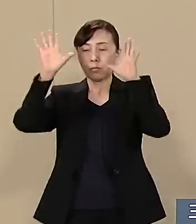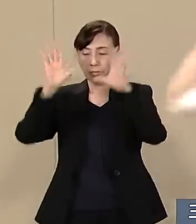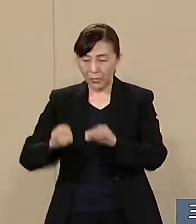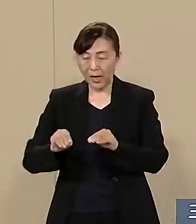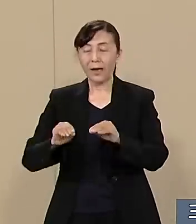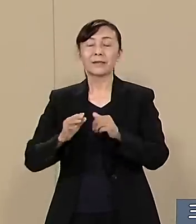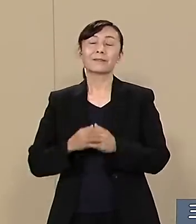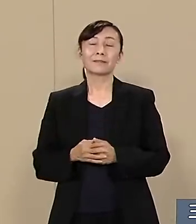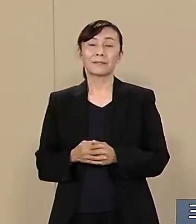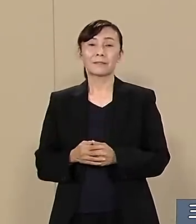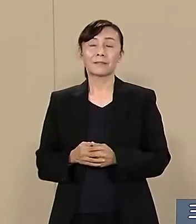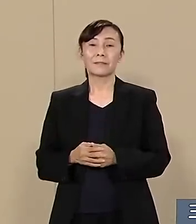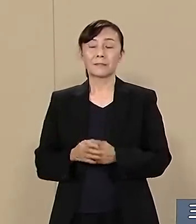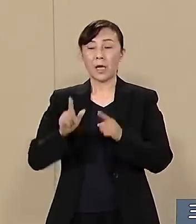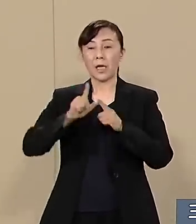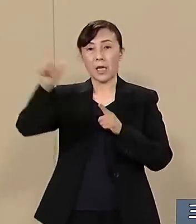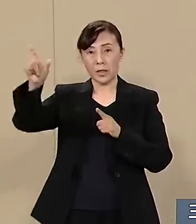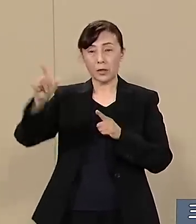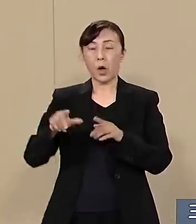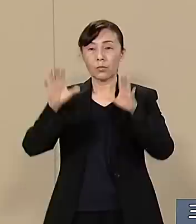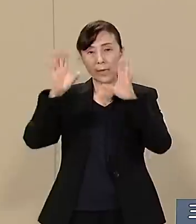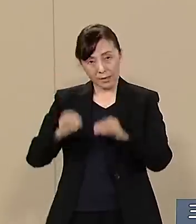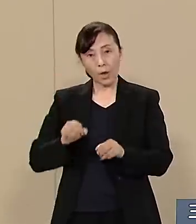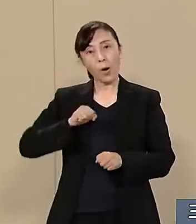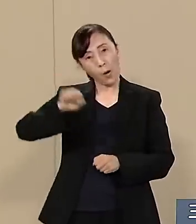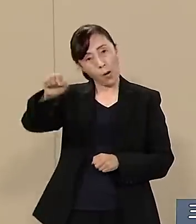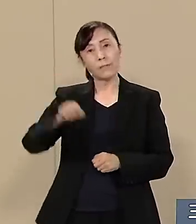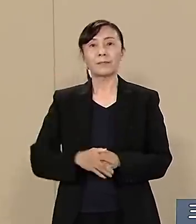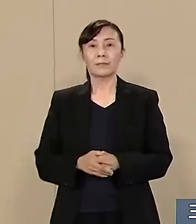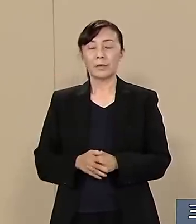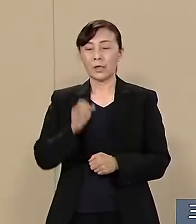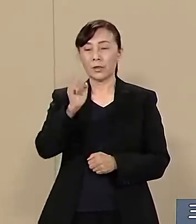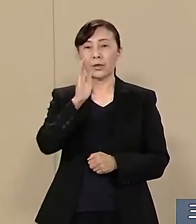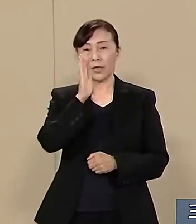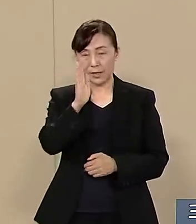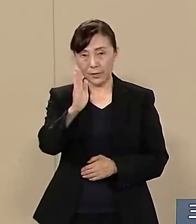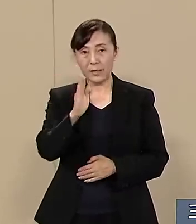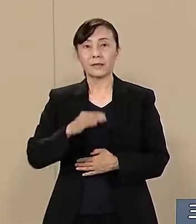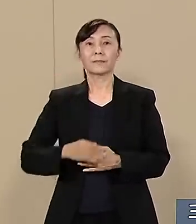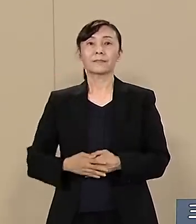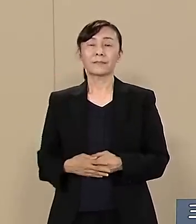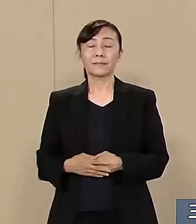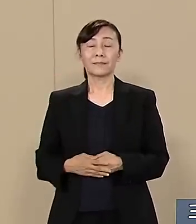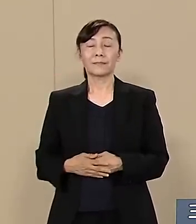カーズnhk を僕はしましょうお願いいたします